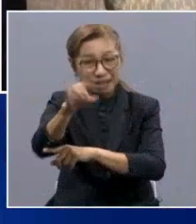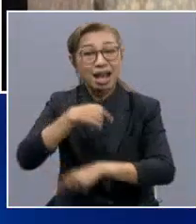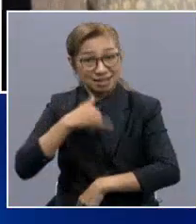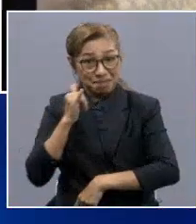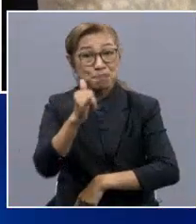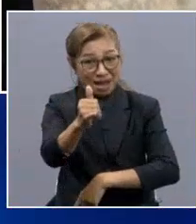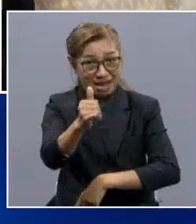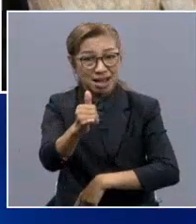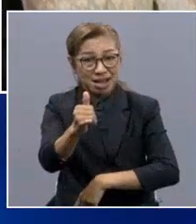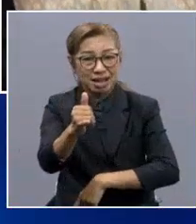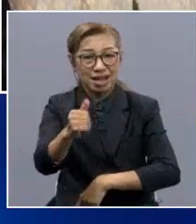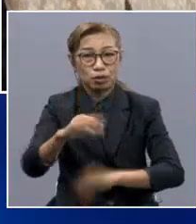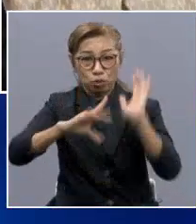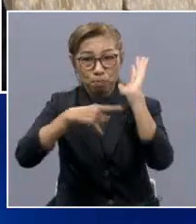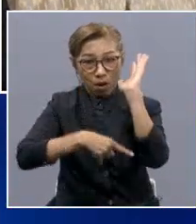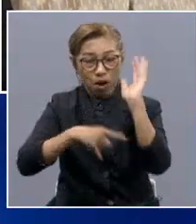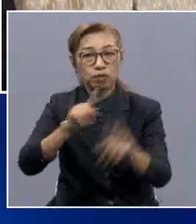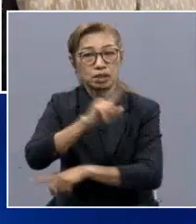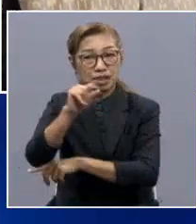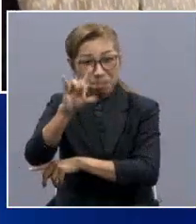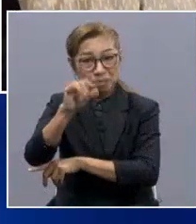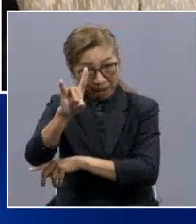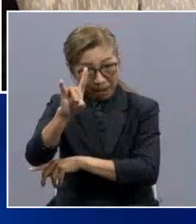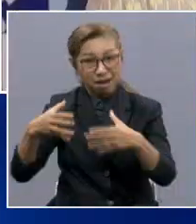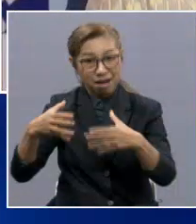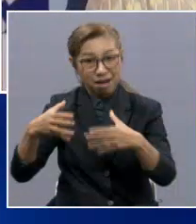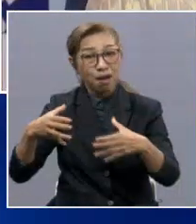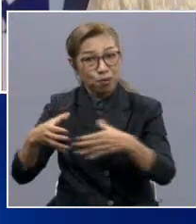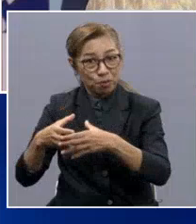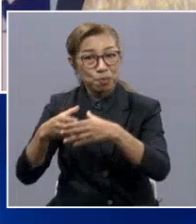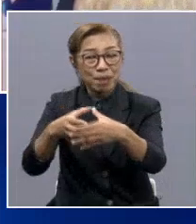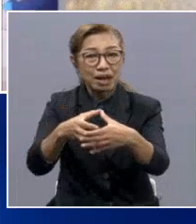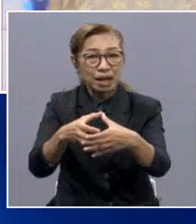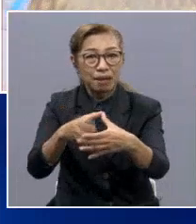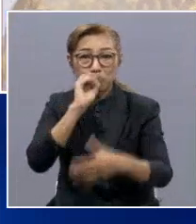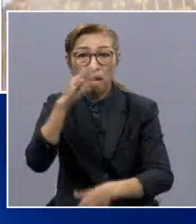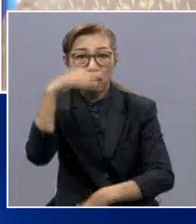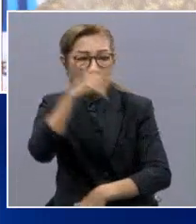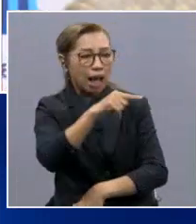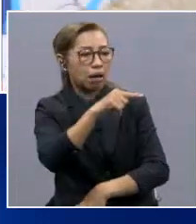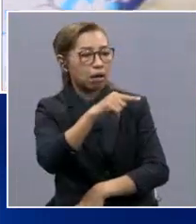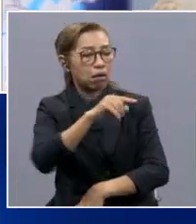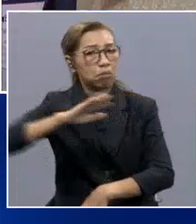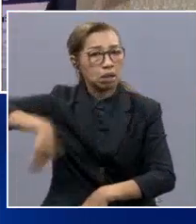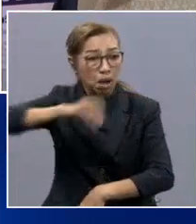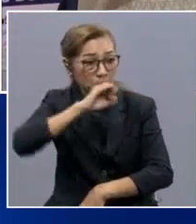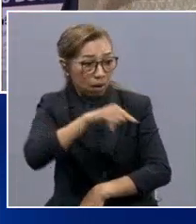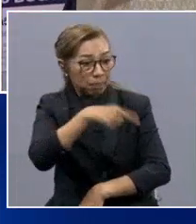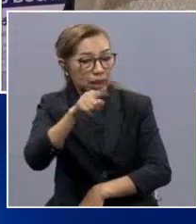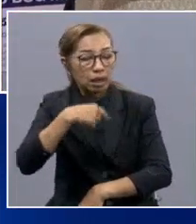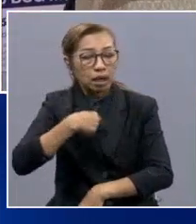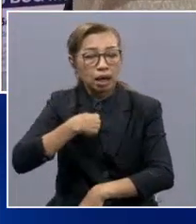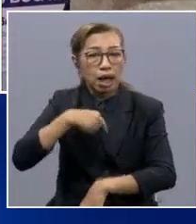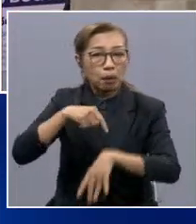ะไปวันไปที่ชุมพรอ่ะ ใช่ ไปในนามของพรรคด้วยอ่ ะ เนี่ย แต่ถ้าถามว่าถ้าจะไปขึ้นเวทีปราศั